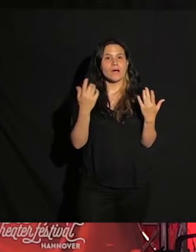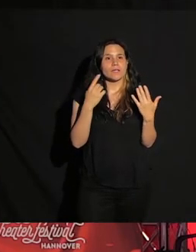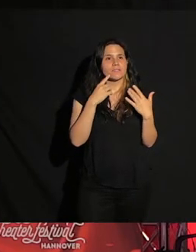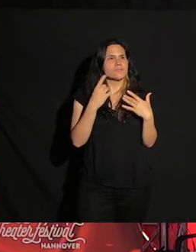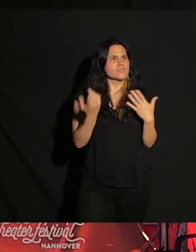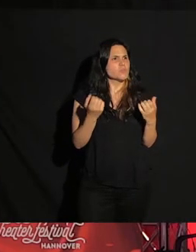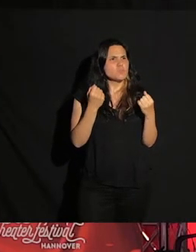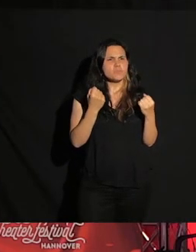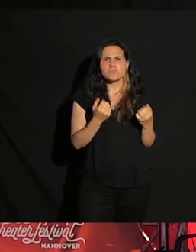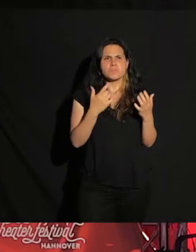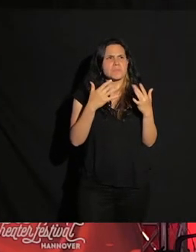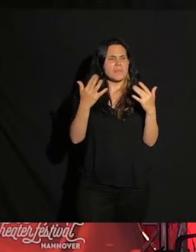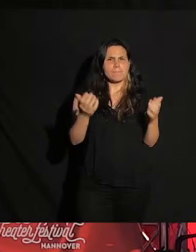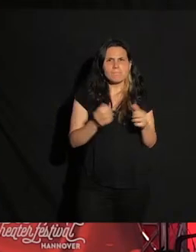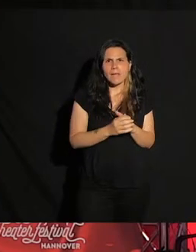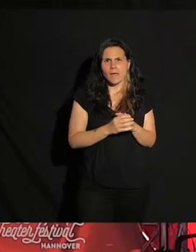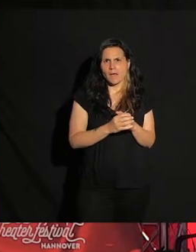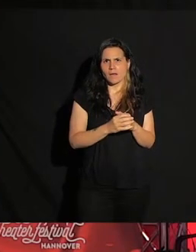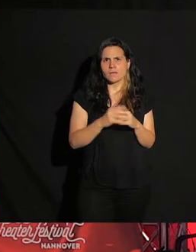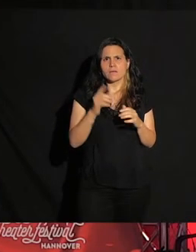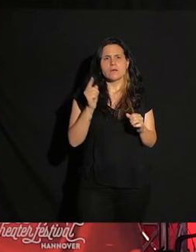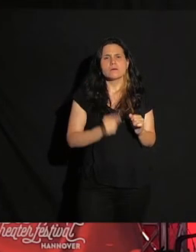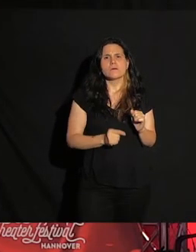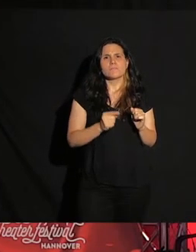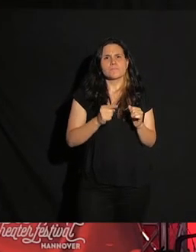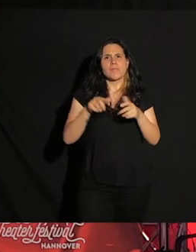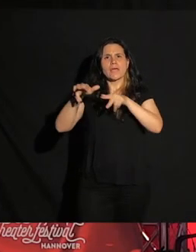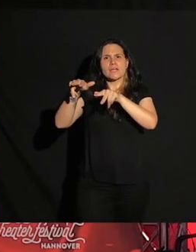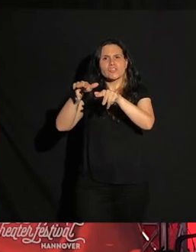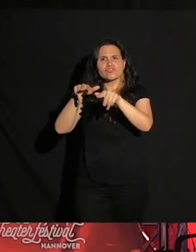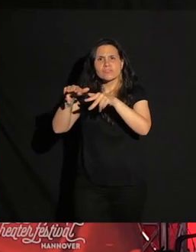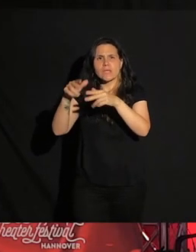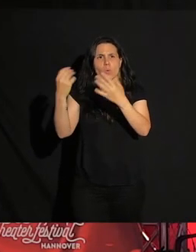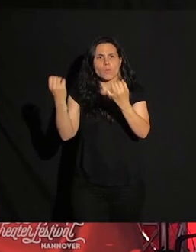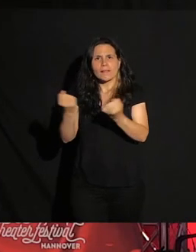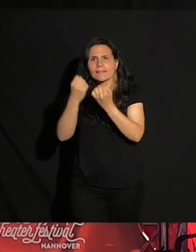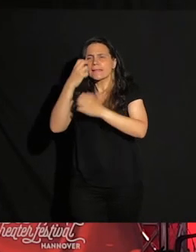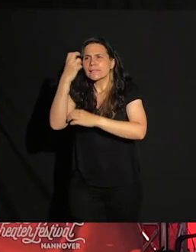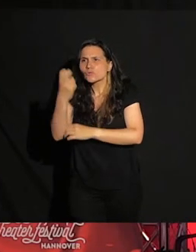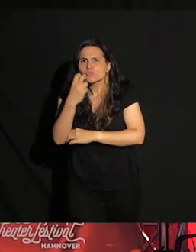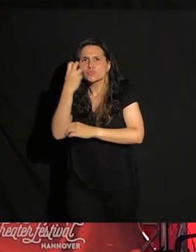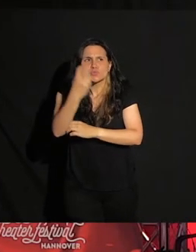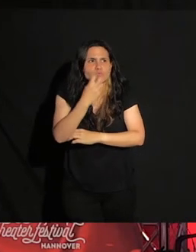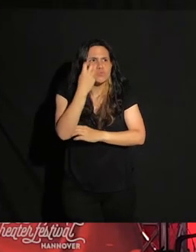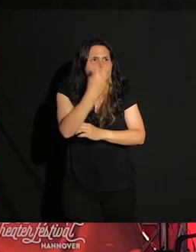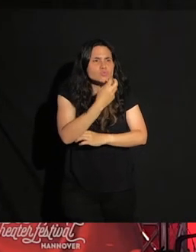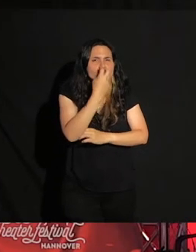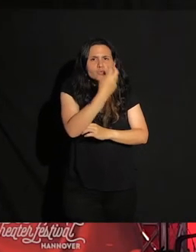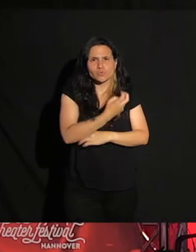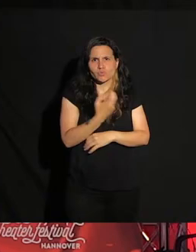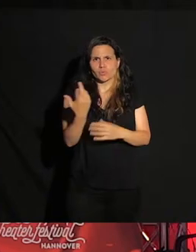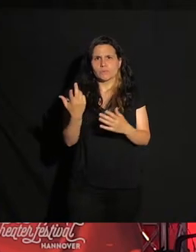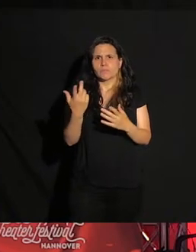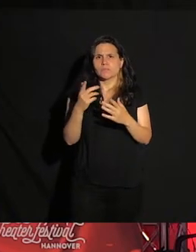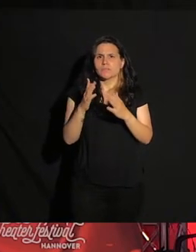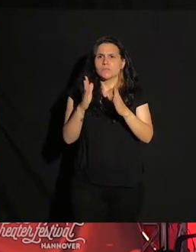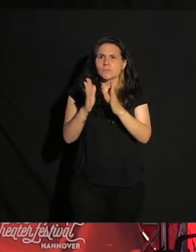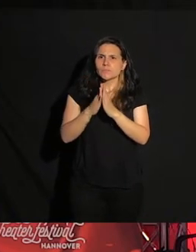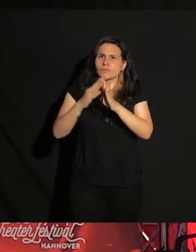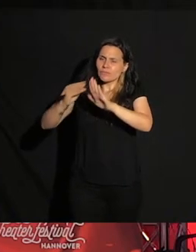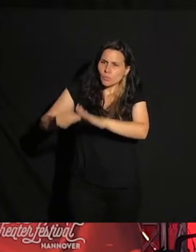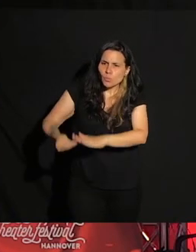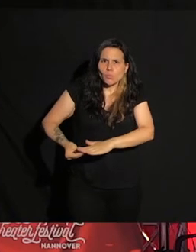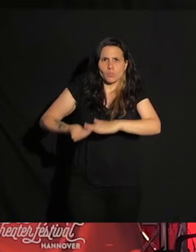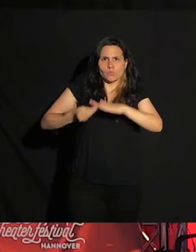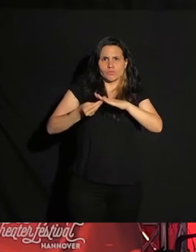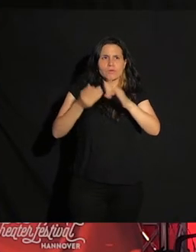mehr hatten, wo wir dann eine Regisseurin oder Trainerin gesucht hatten, die uns den notwendigen Dampf gibt, um